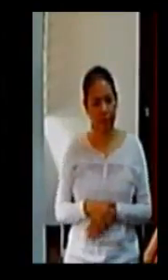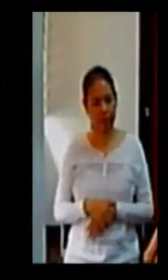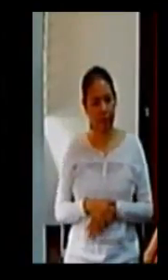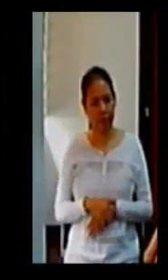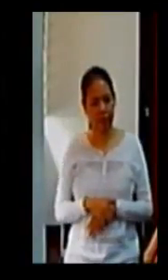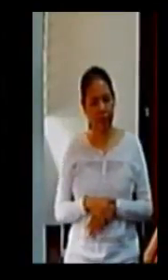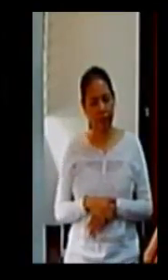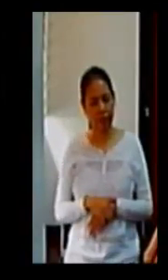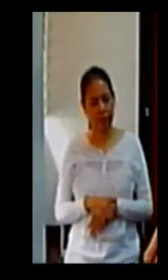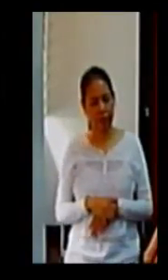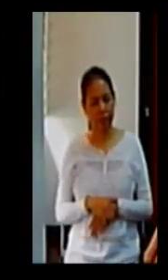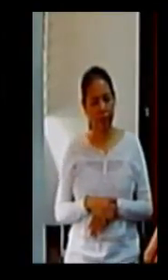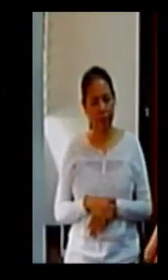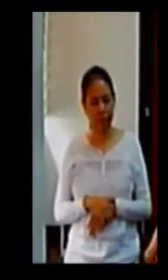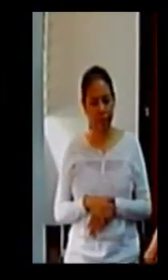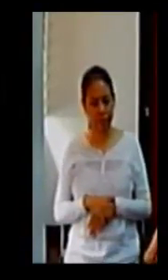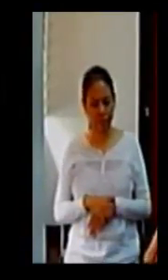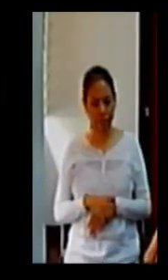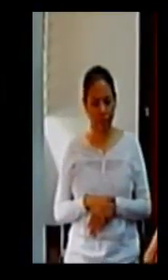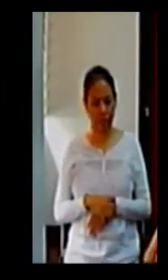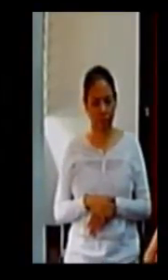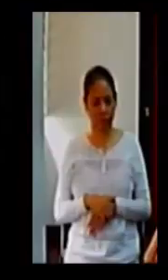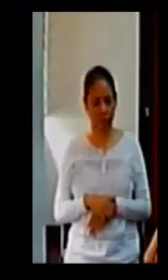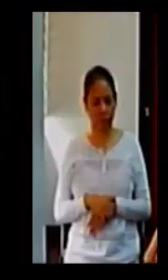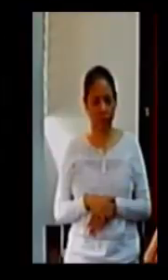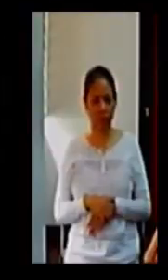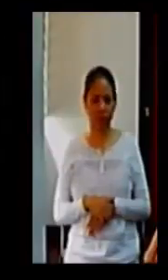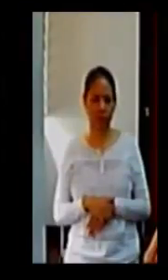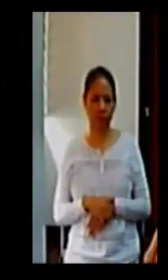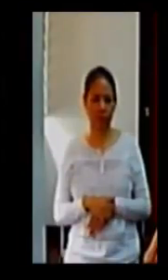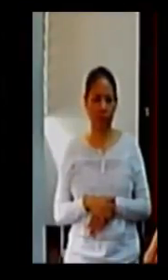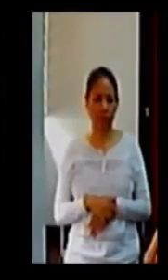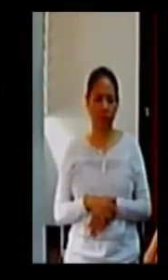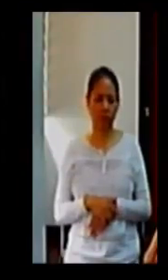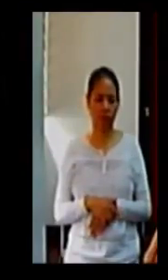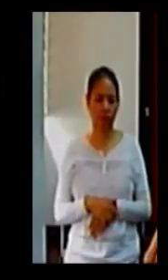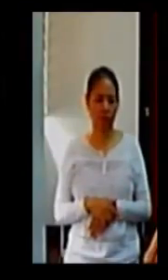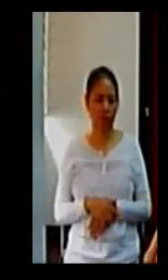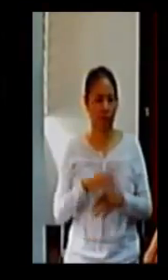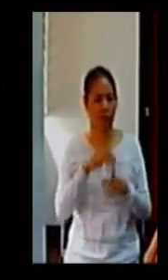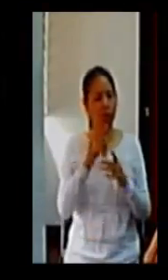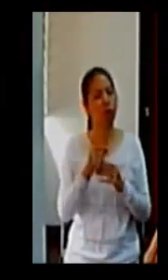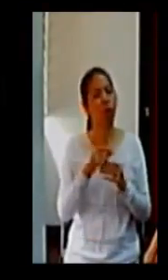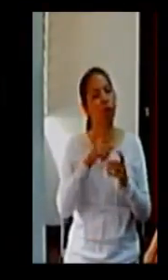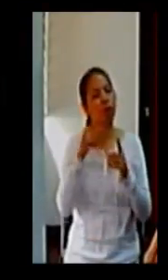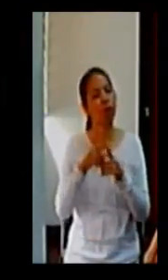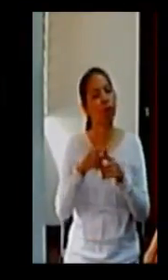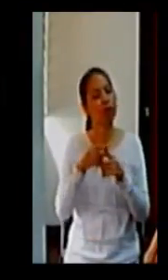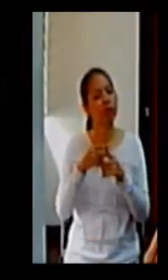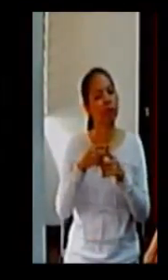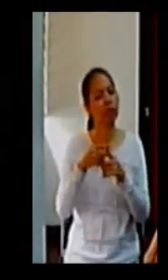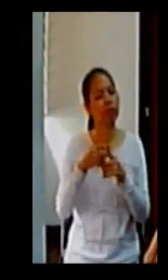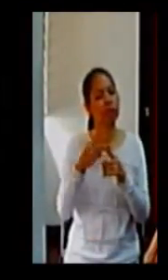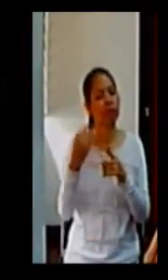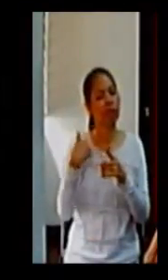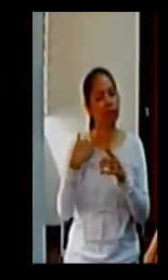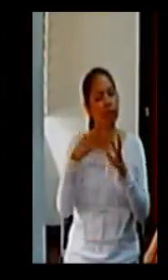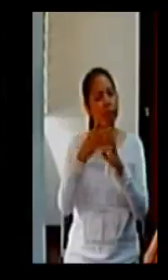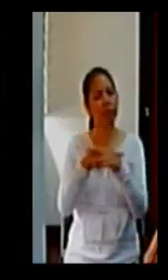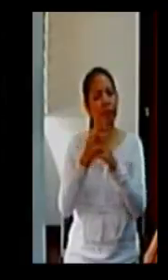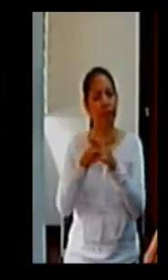Tapos na po. Tatanong ko lang, kailan nyo natatandaan na may regular kayo na ritual based on